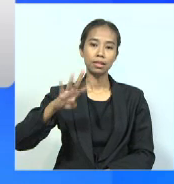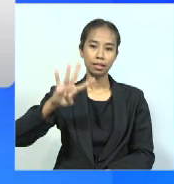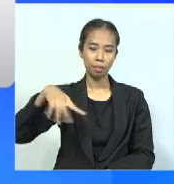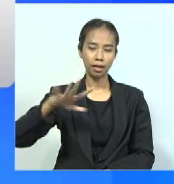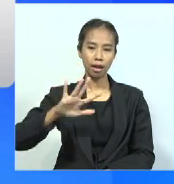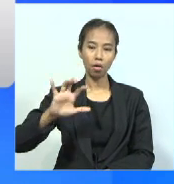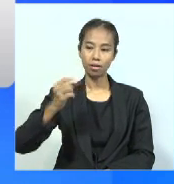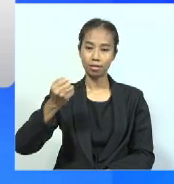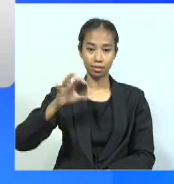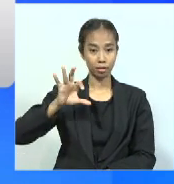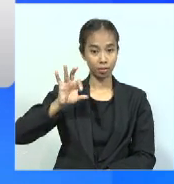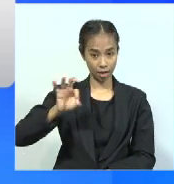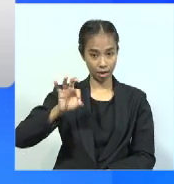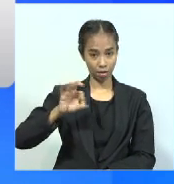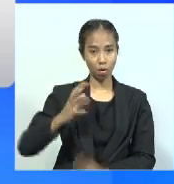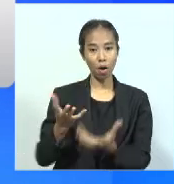214,519 คนเข้าประจำการ